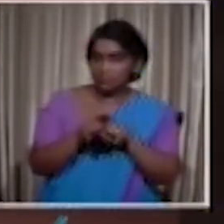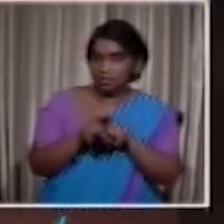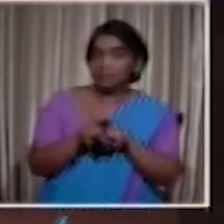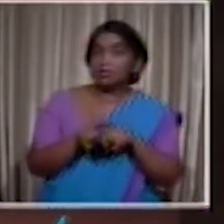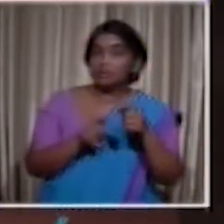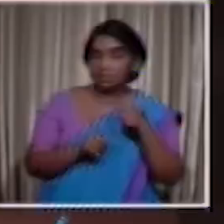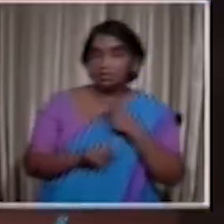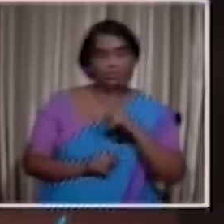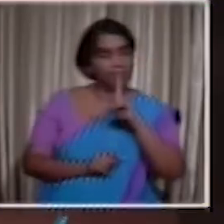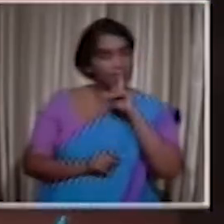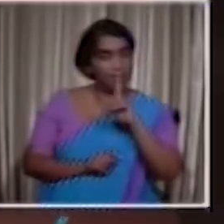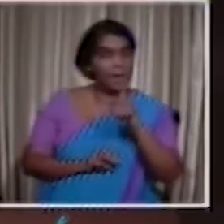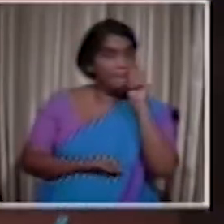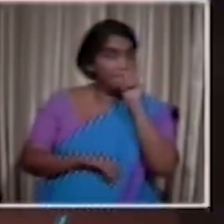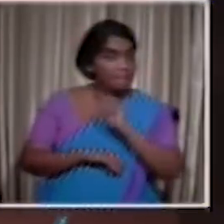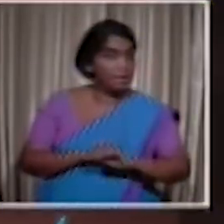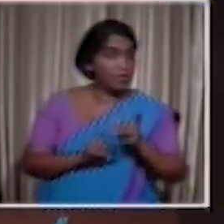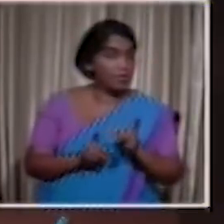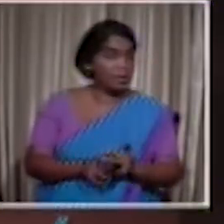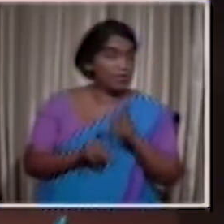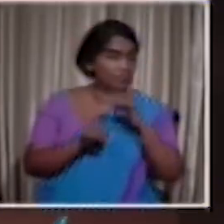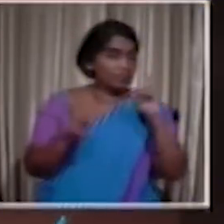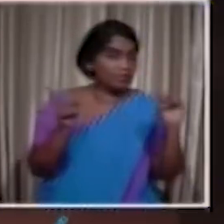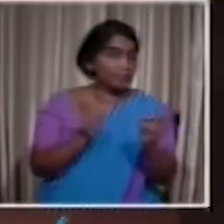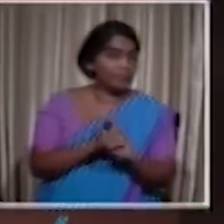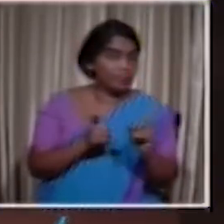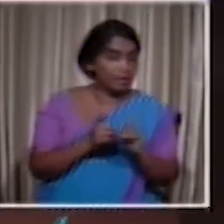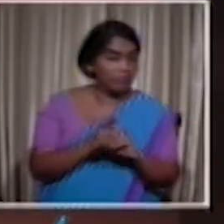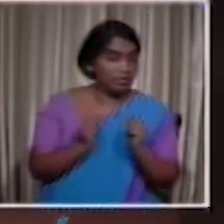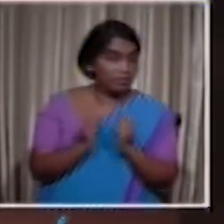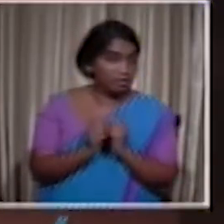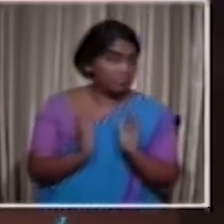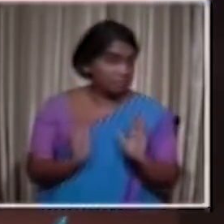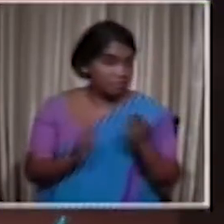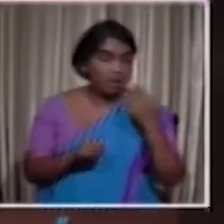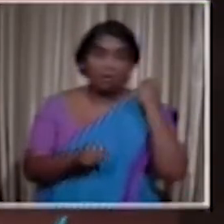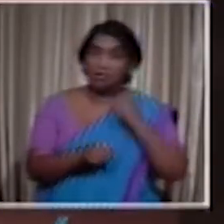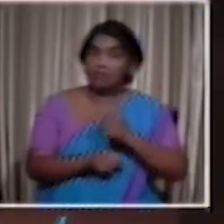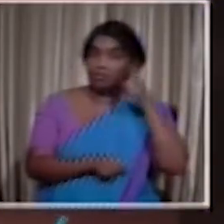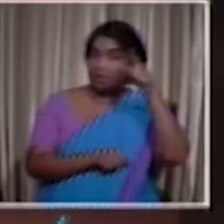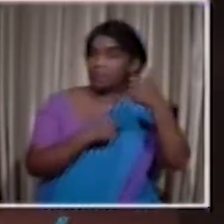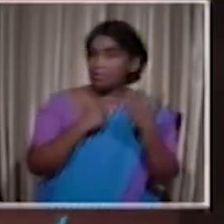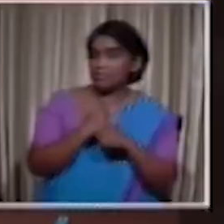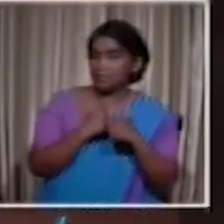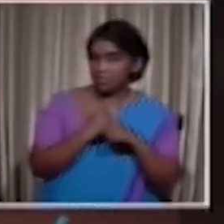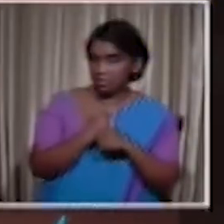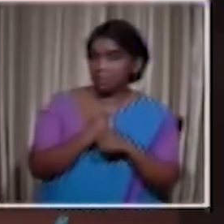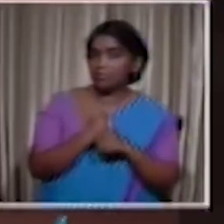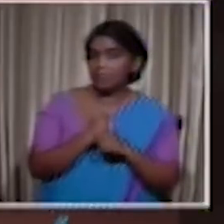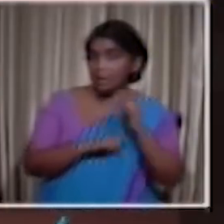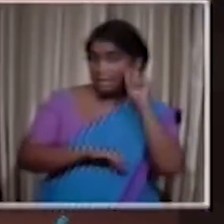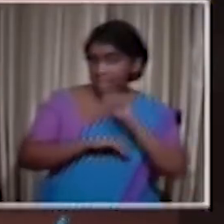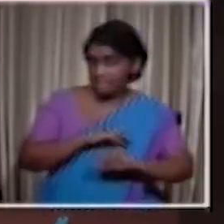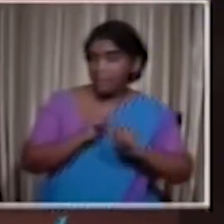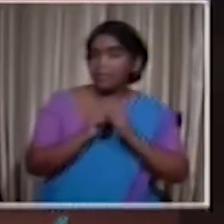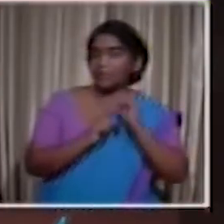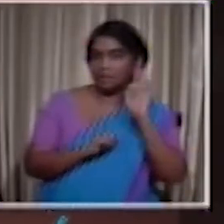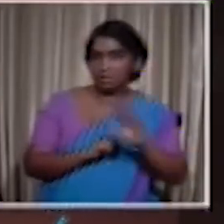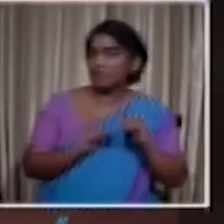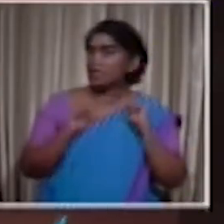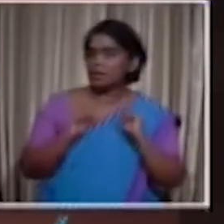එනිසා මා කියන්නේ සැලසුම් සහගත ලෙවෙනි ප්‍රචණ්ඩකාරී ක්‍රියාවක් ආණ්ඩු විසින් නිර්මාණය කිරීම සඳහා සැලසුම් තිබෙනව පැහැදිලි.